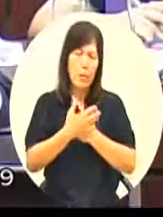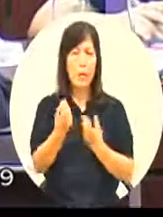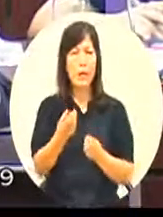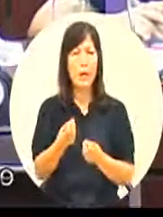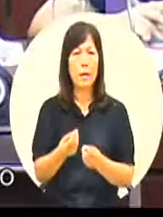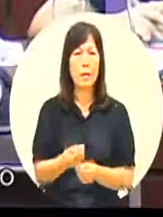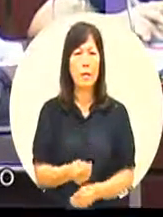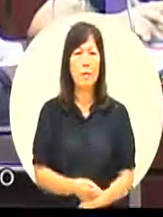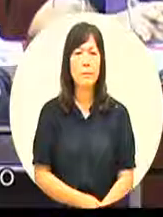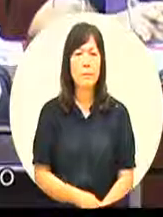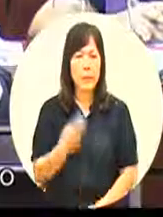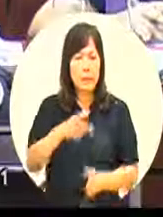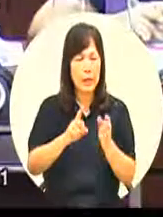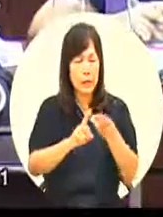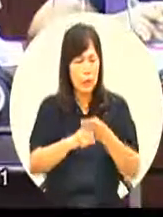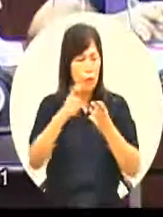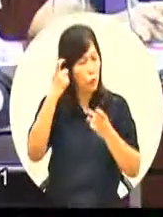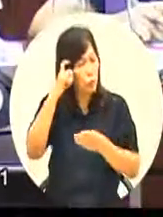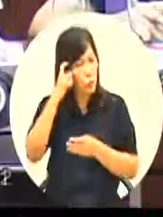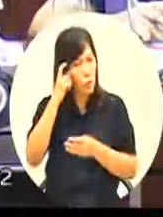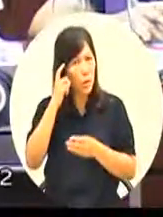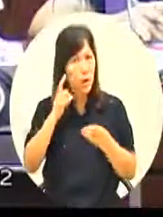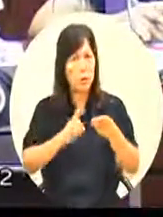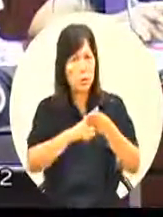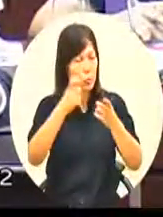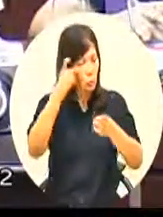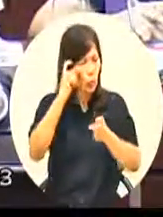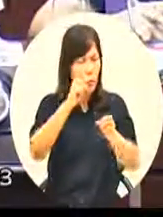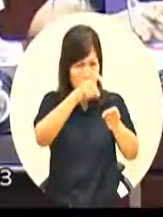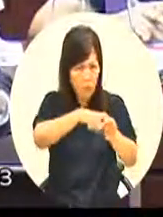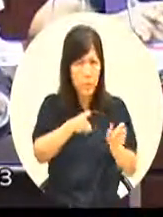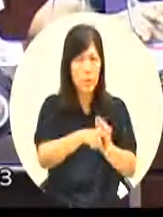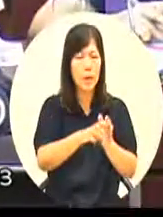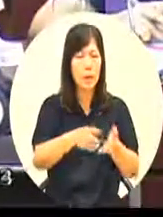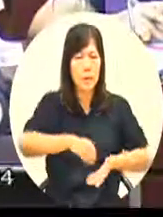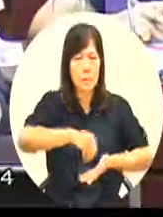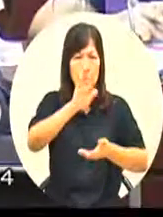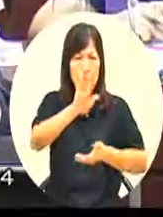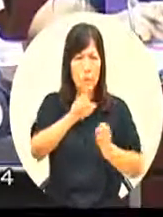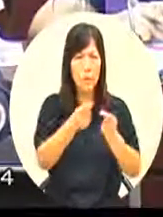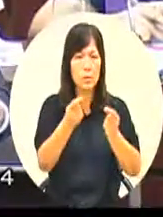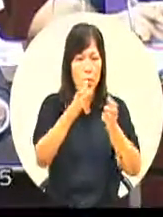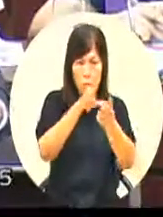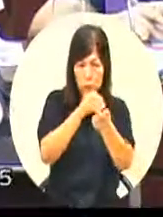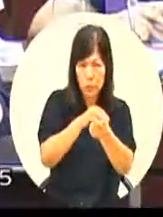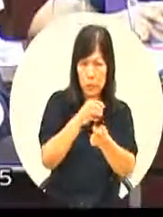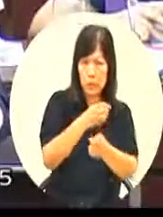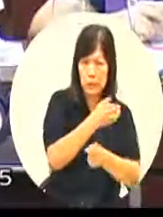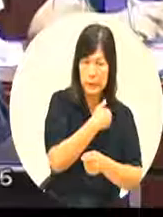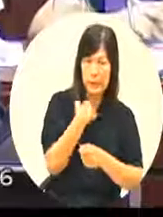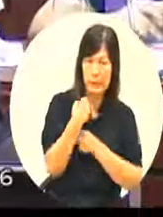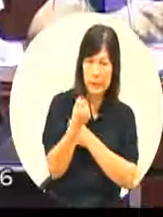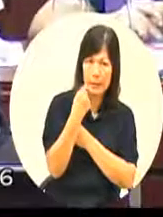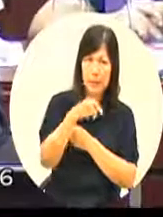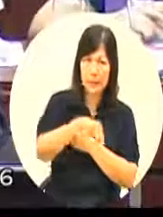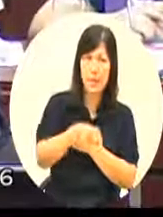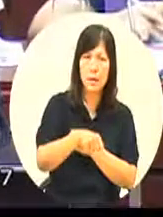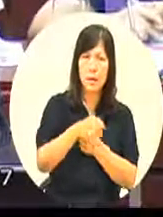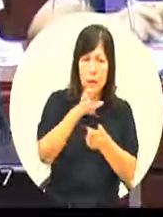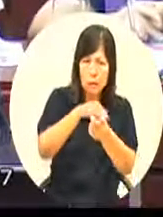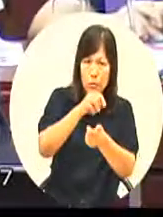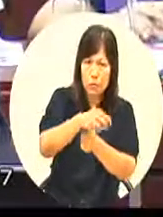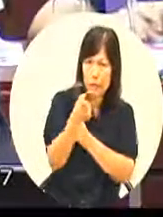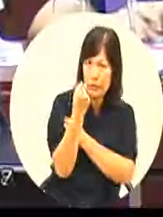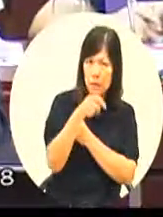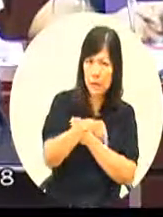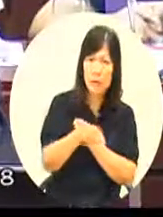在一个主观的一个指标，就是说我们提到的那个学习力的部分。那学习力这个部分呢，同